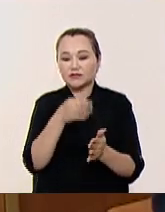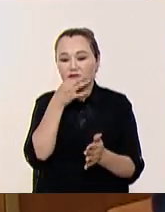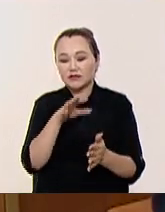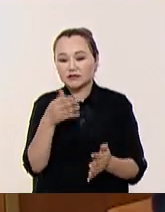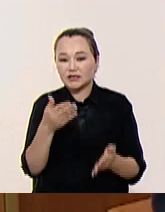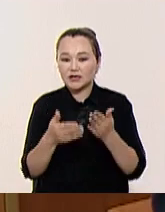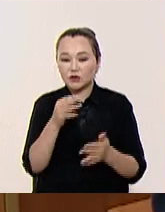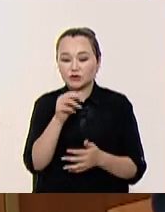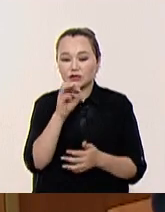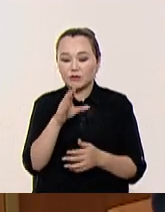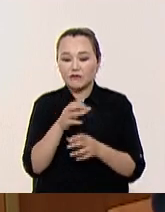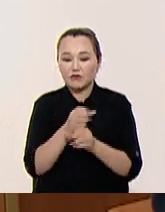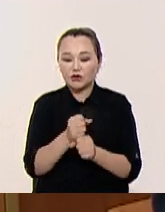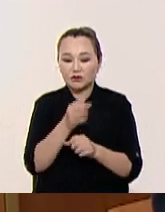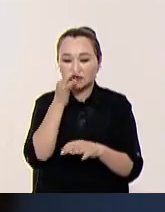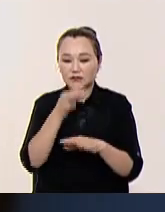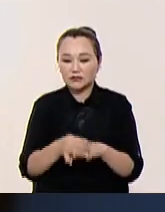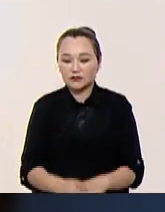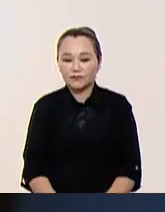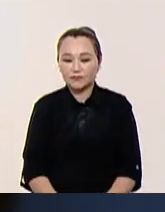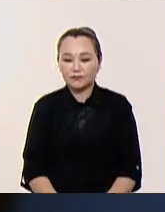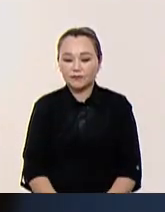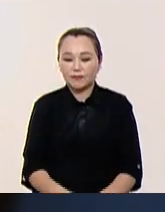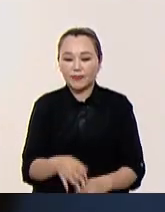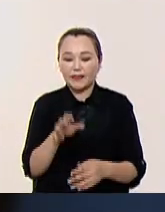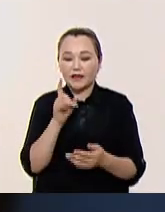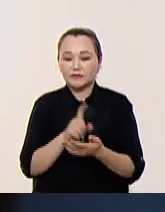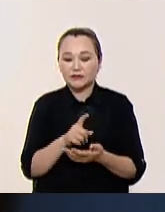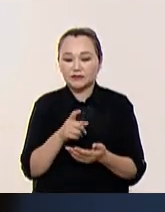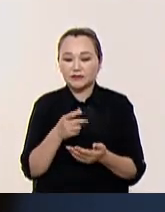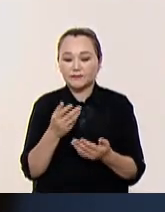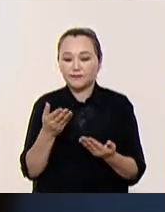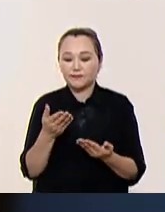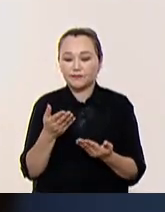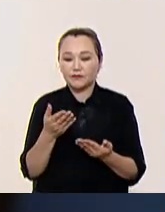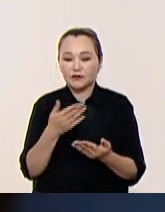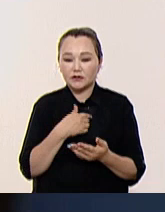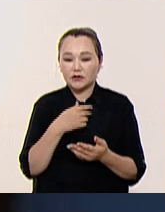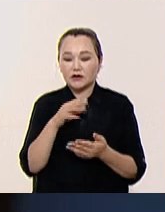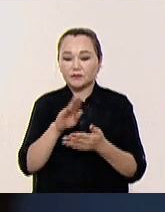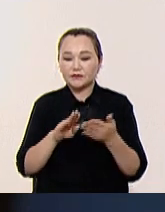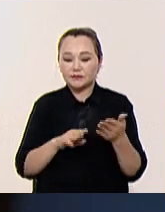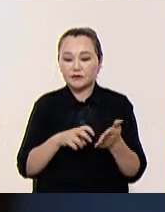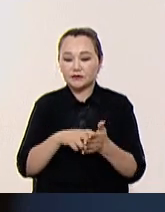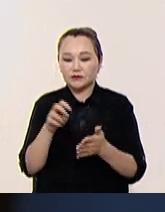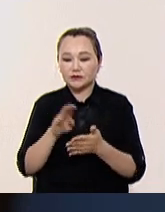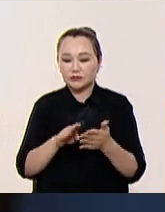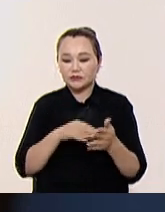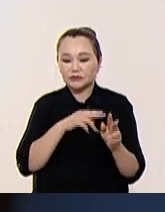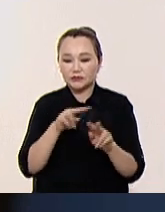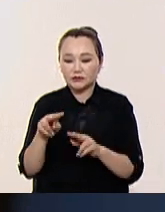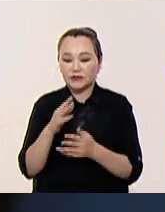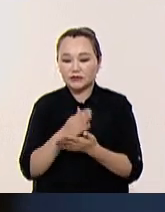ма, Өскенбаев қысқа ғана қайырды. Biz hattama yazıp onu qadağalap